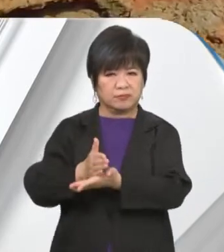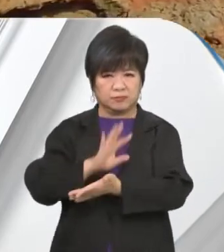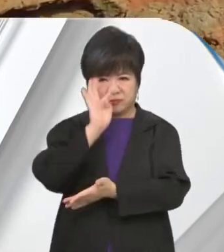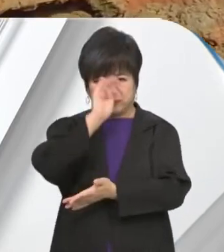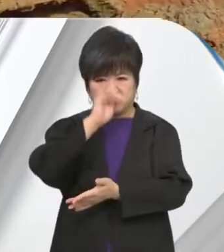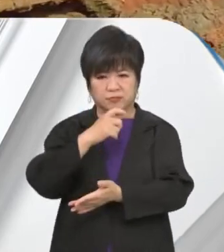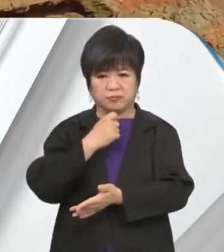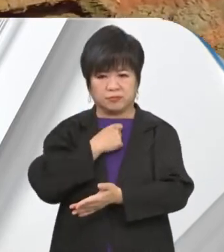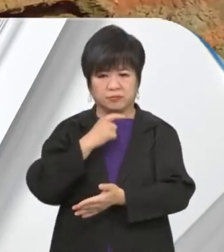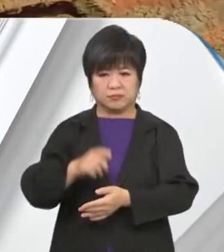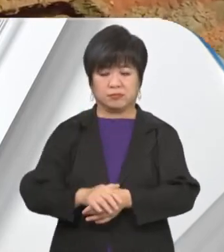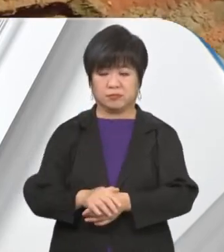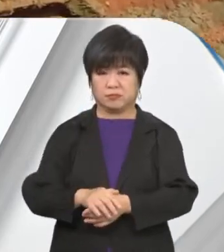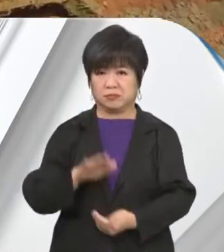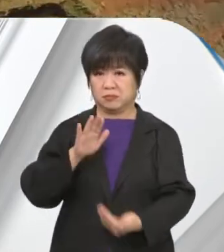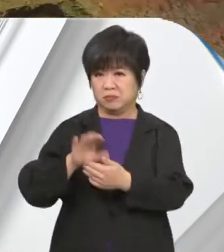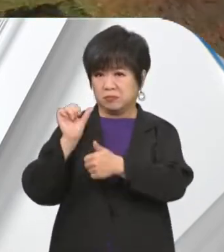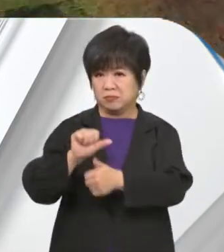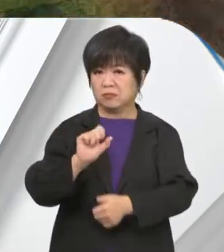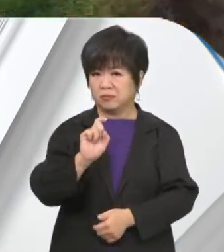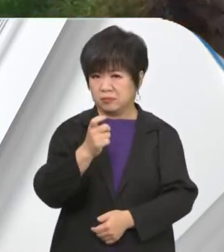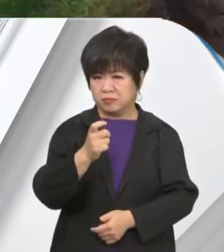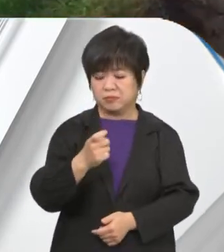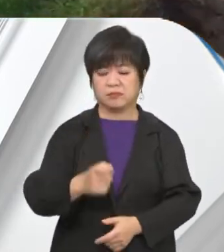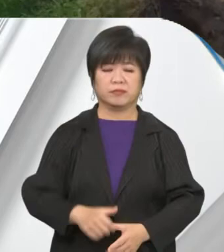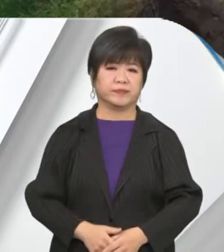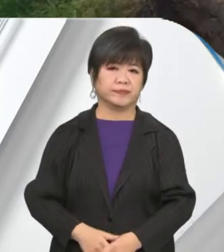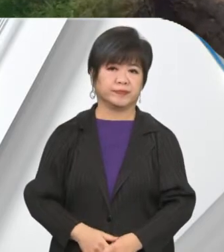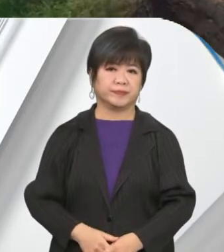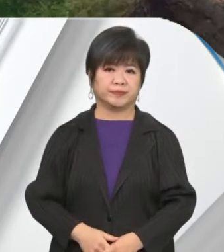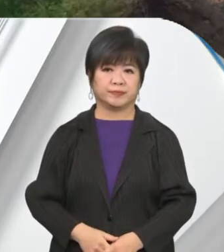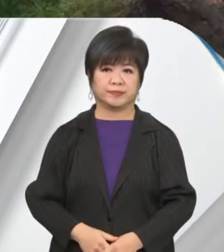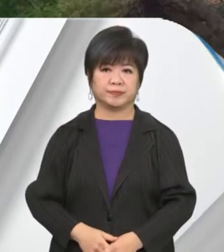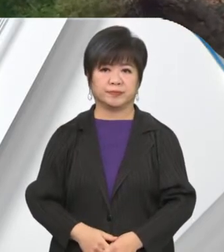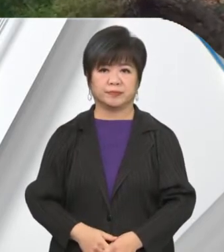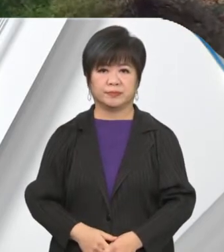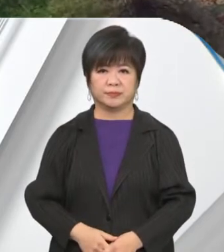做法罚千个新台币10万扣。客家新闻王金车、刘义平台北报道。